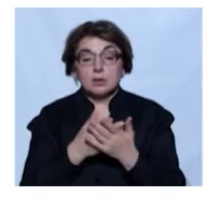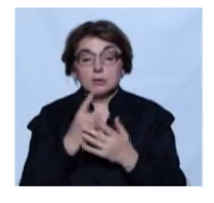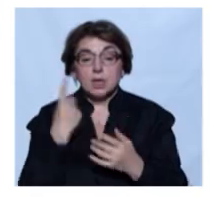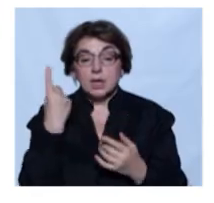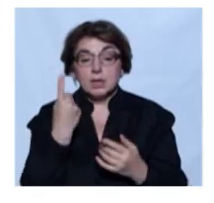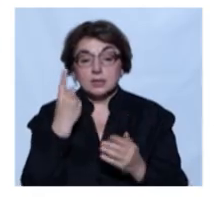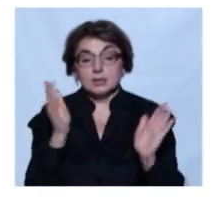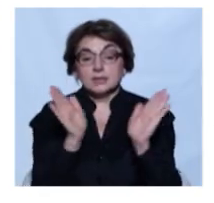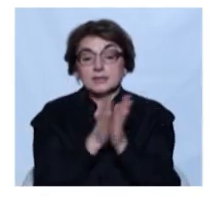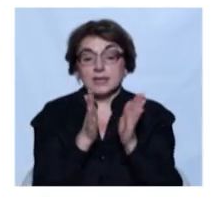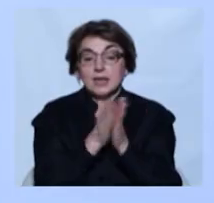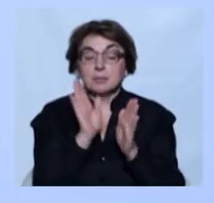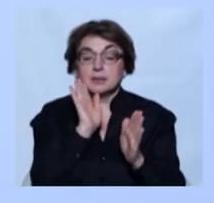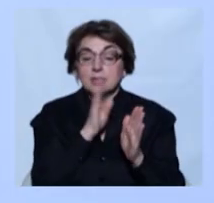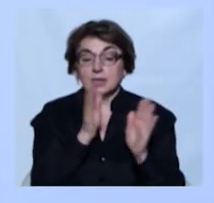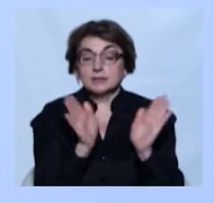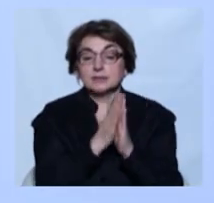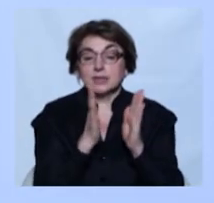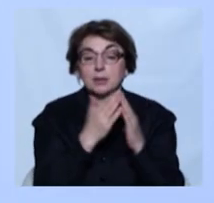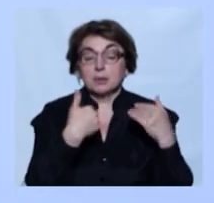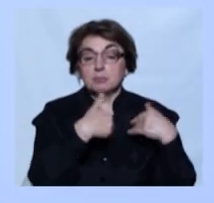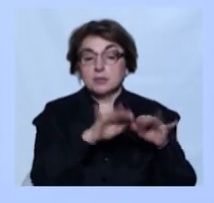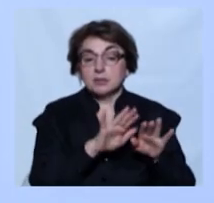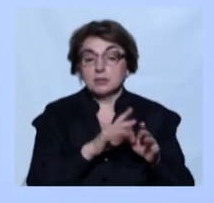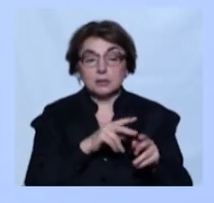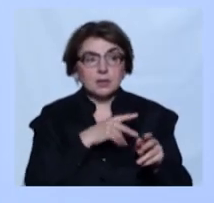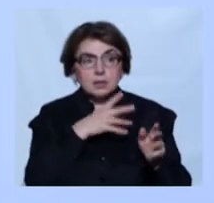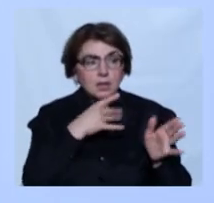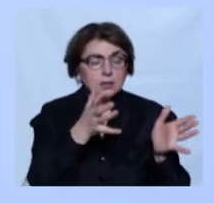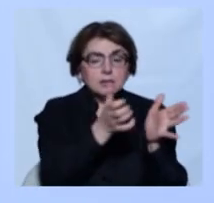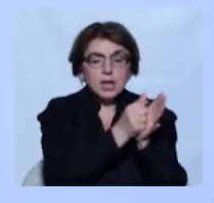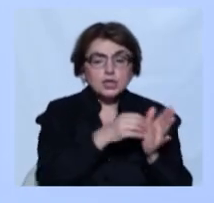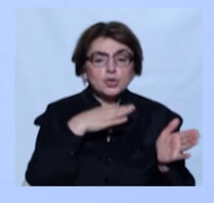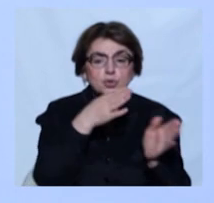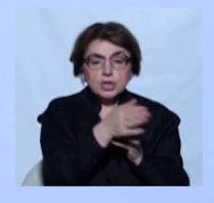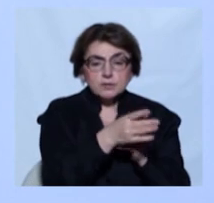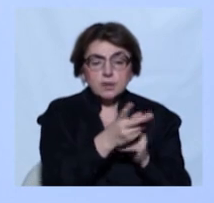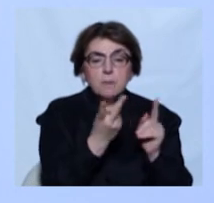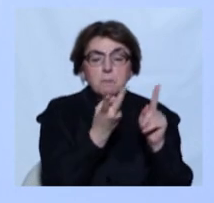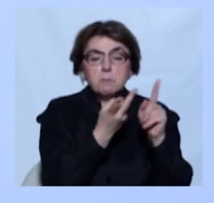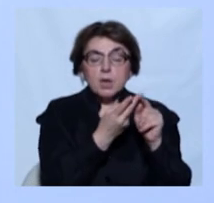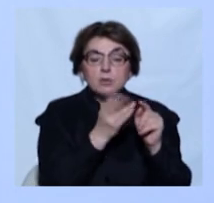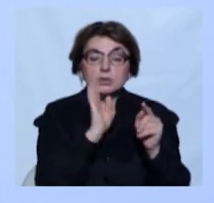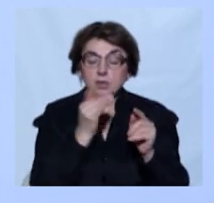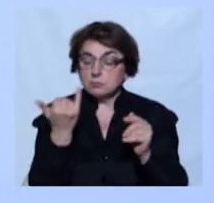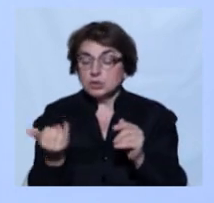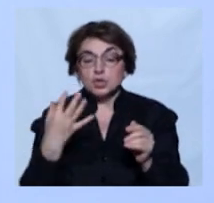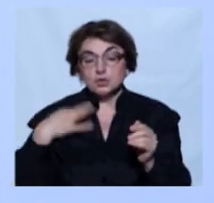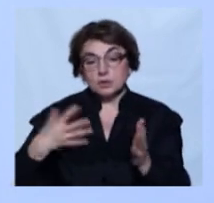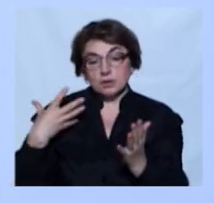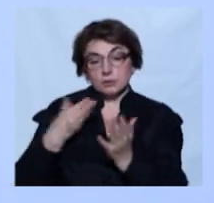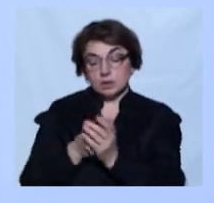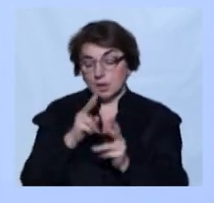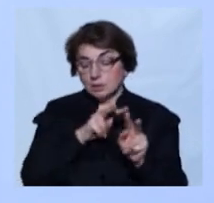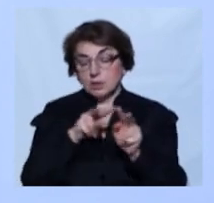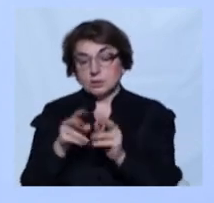ერთ-ერთი სელაპი, დედა სელაპი მიდის, ვთქვათ, სანადიროდ, მას მეორე დედა სელაპი მის შვილებსაც, როგორც თავის